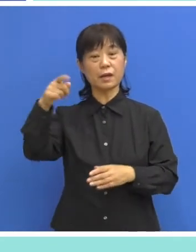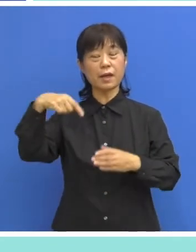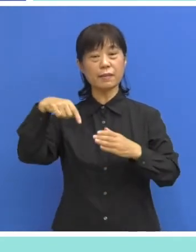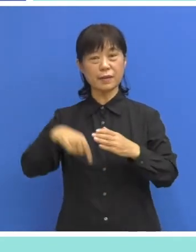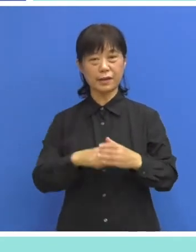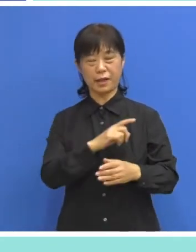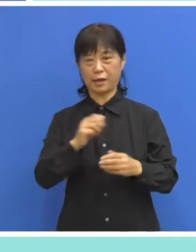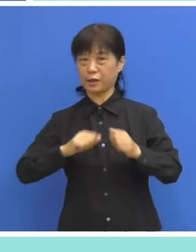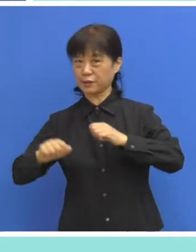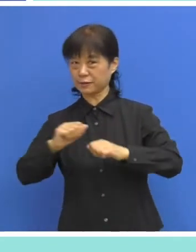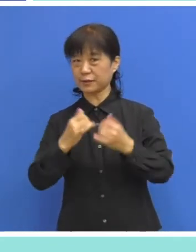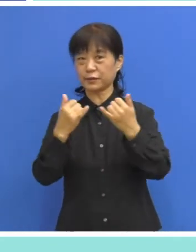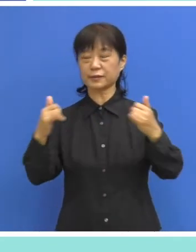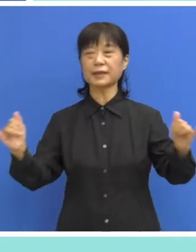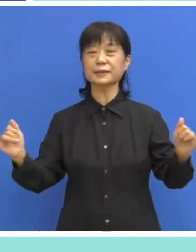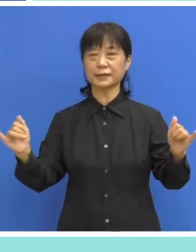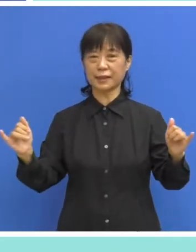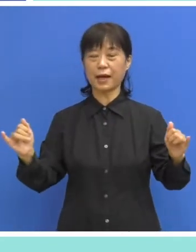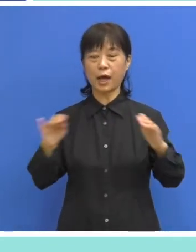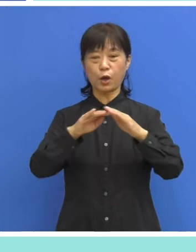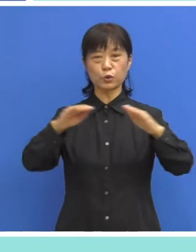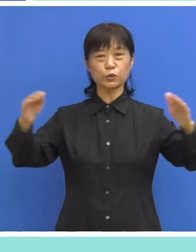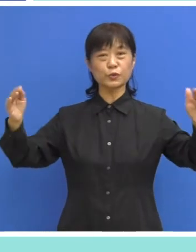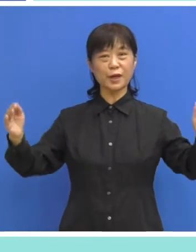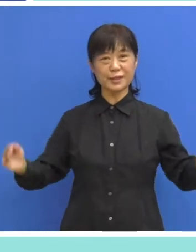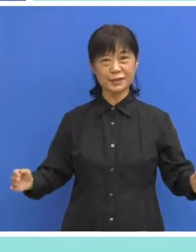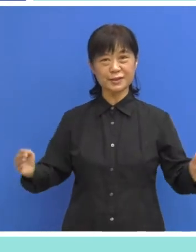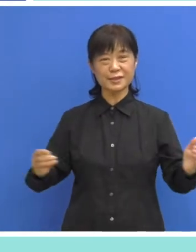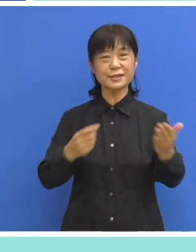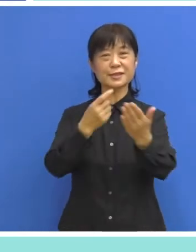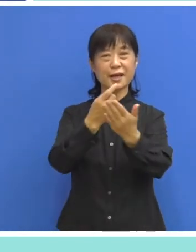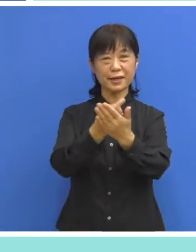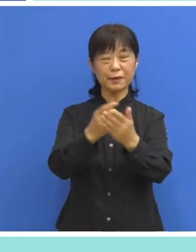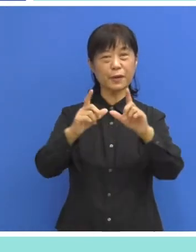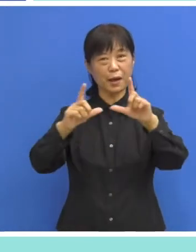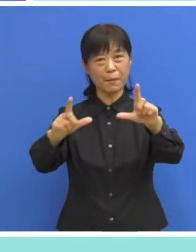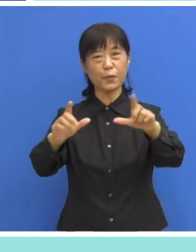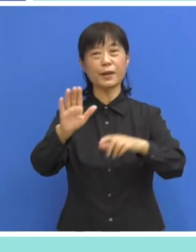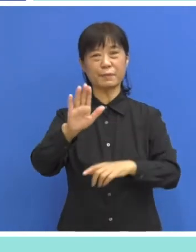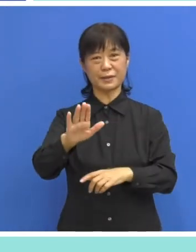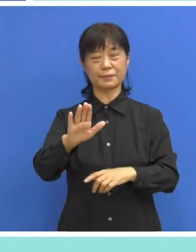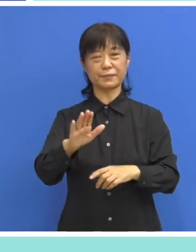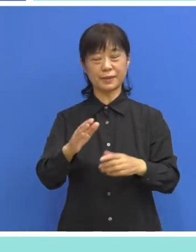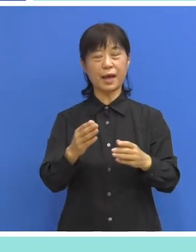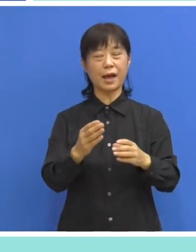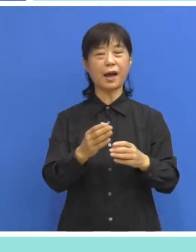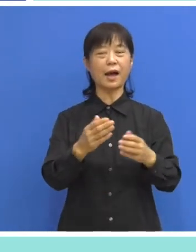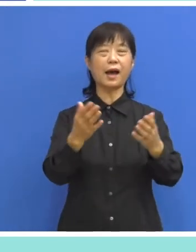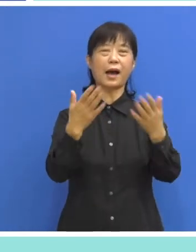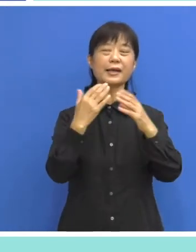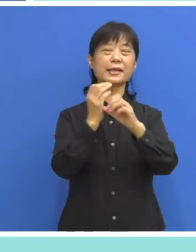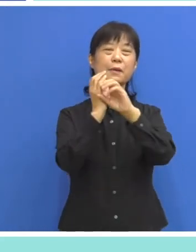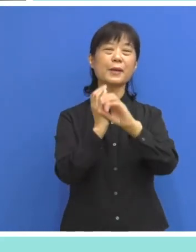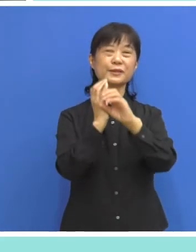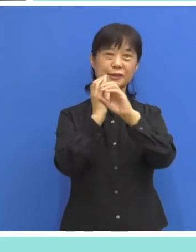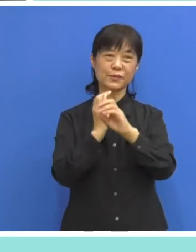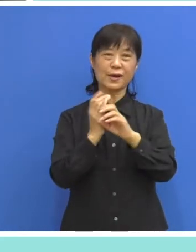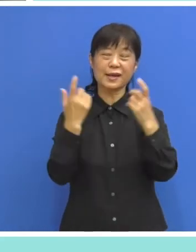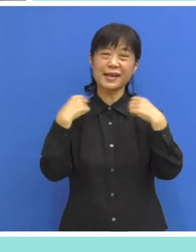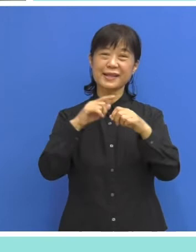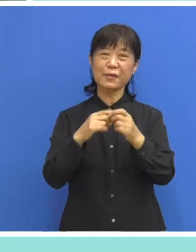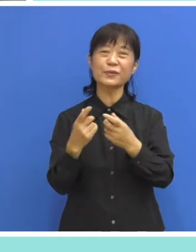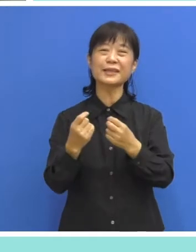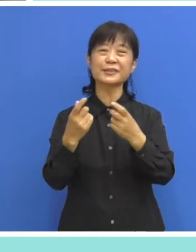ろいろ活躍をされている方々はステージイベントに出演いただきますけども、秋祭りでは例年同じように、久保さ